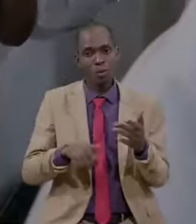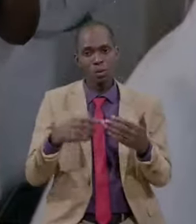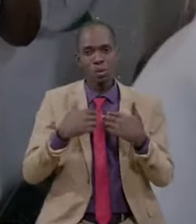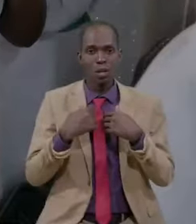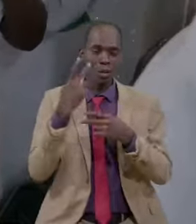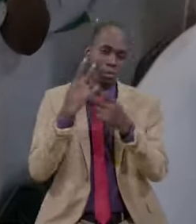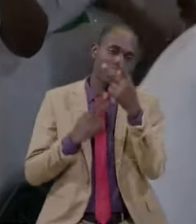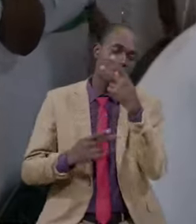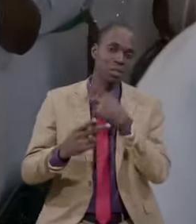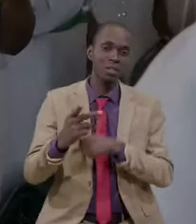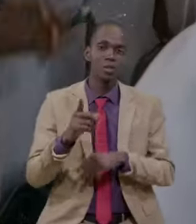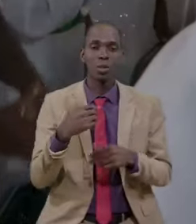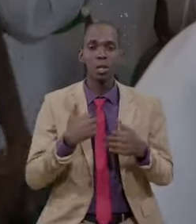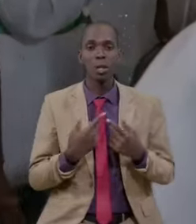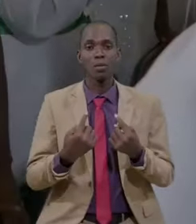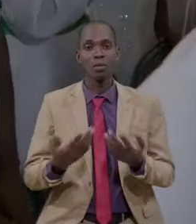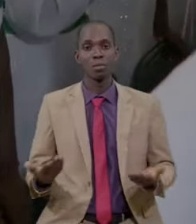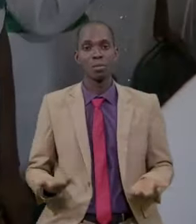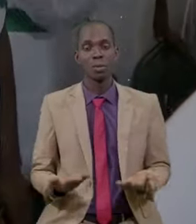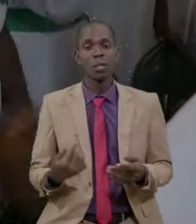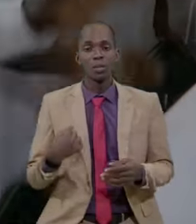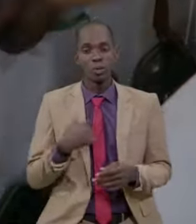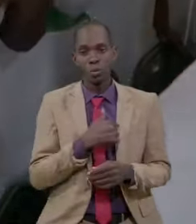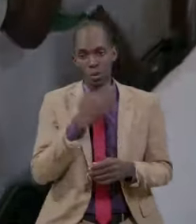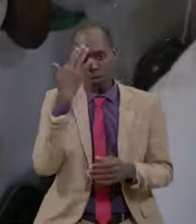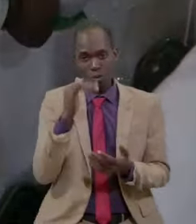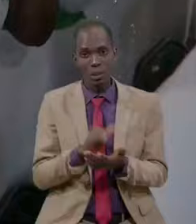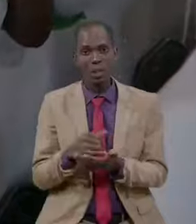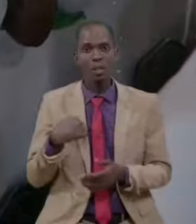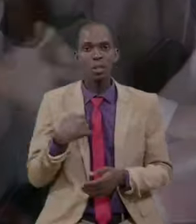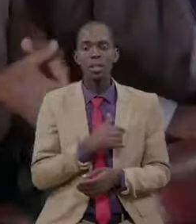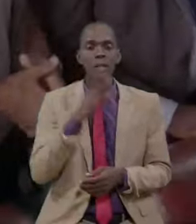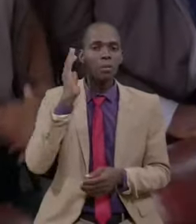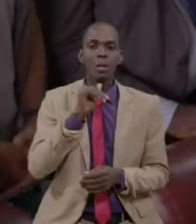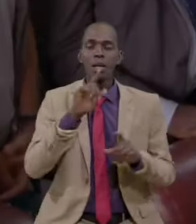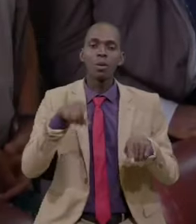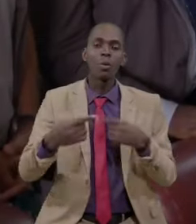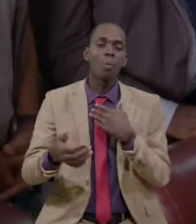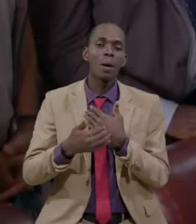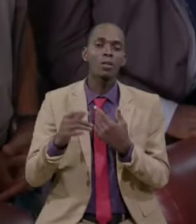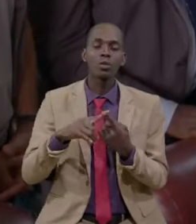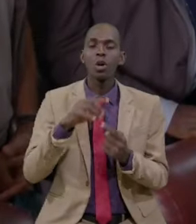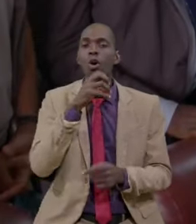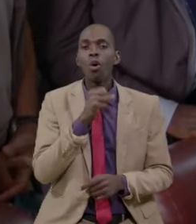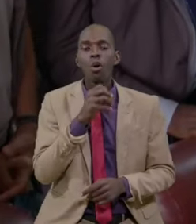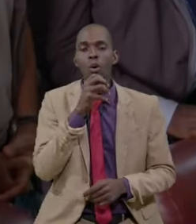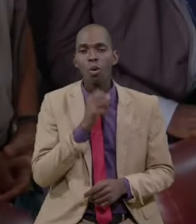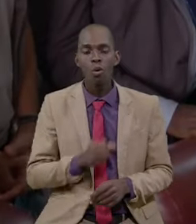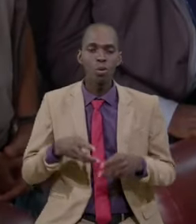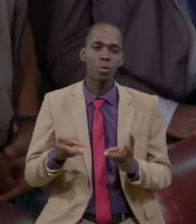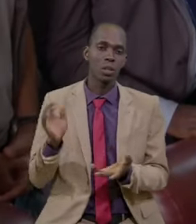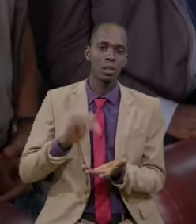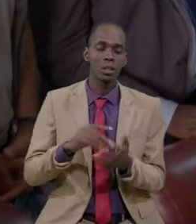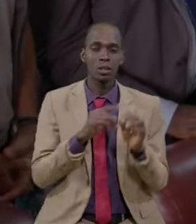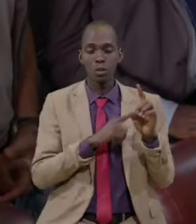ici et comme nous partons, nous ne retournerons pas aux anciennes choses. Que le Seigneur le fasse dans votre